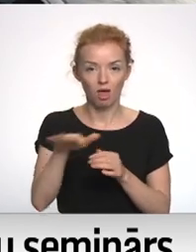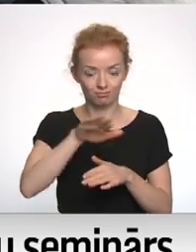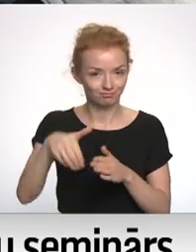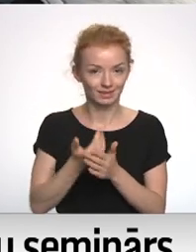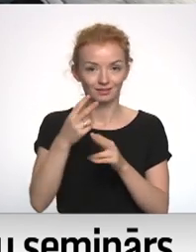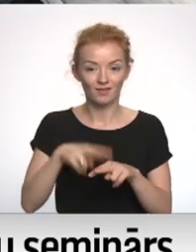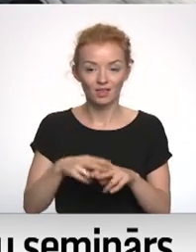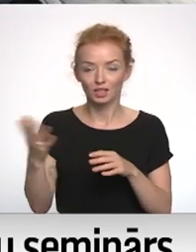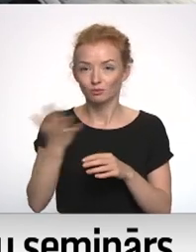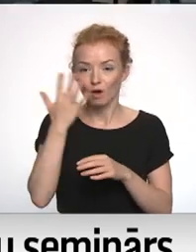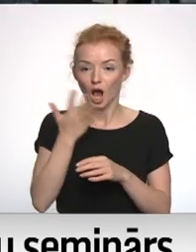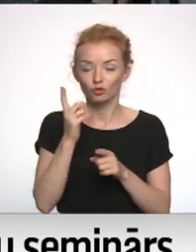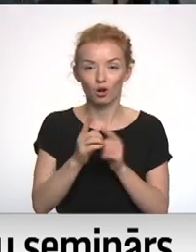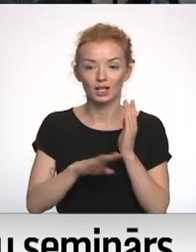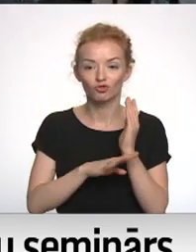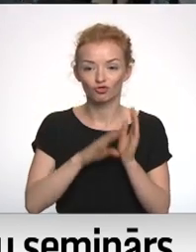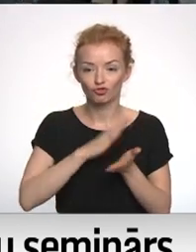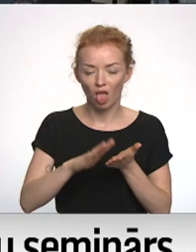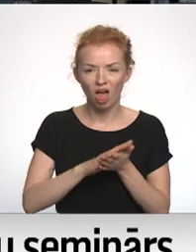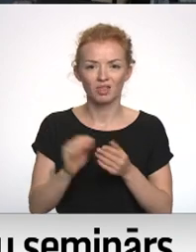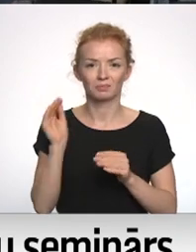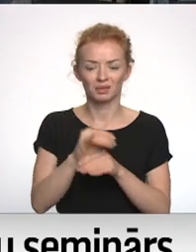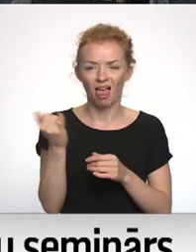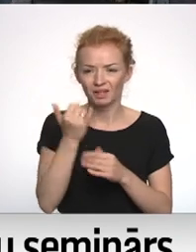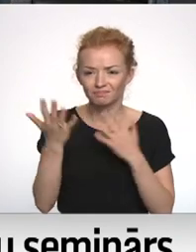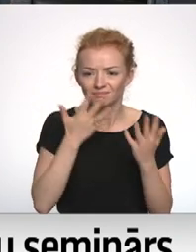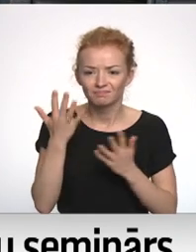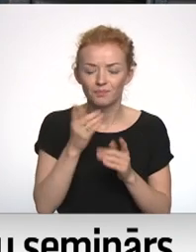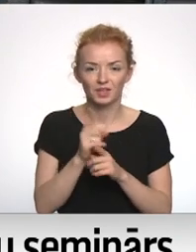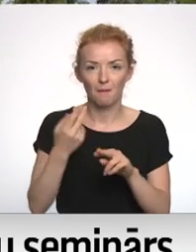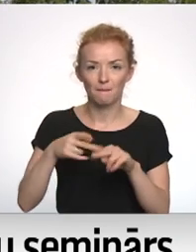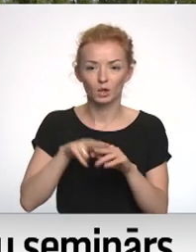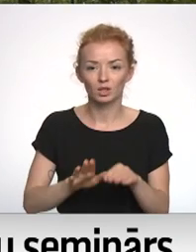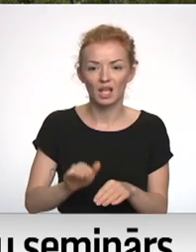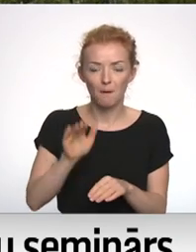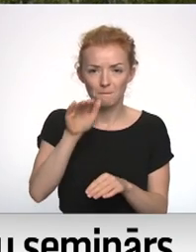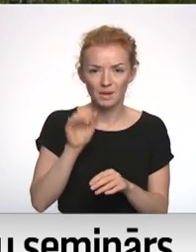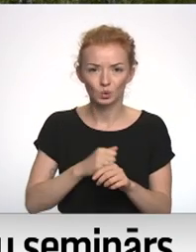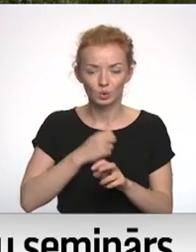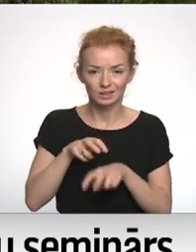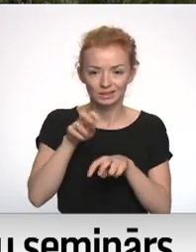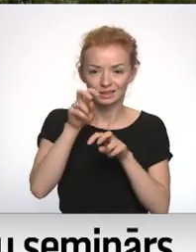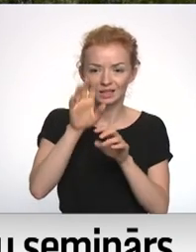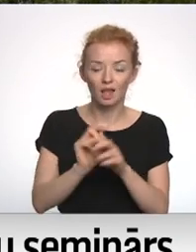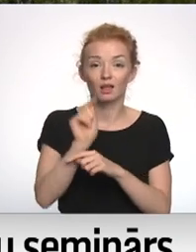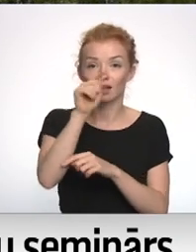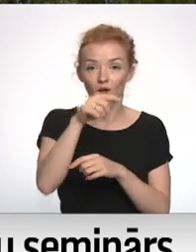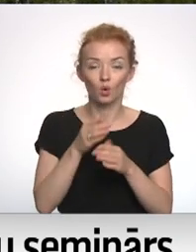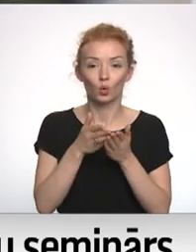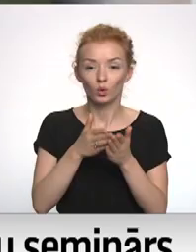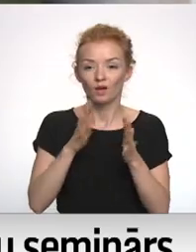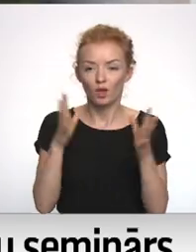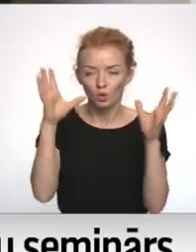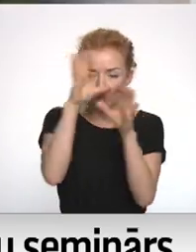Smaržo netālu esošā šķelda, dažādas eļļas, papildu šķēršļi ir kāpnes, lai nokļūtu kuģī vai pilnīgi tumsa kādā no